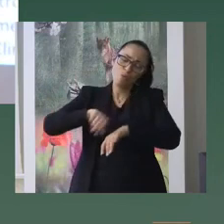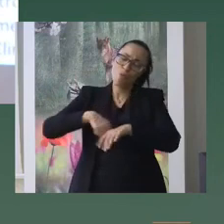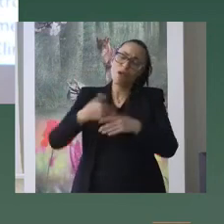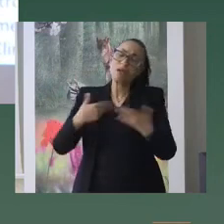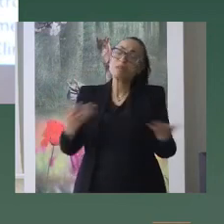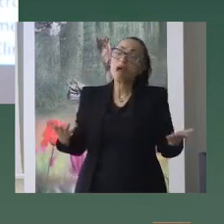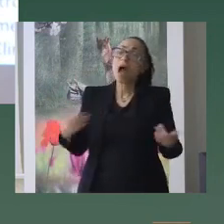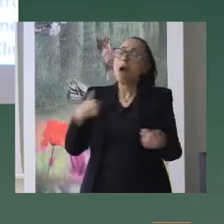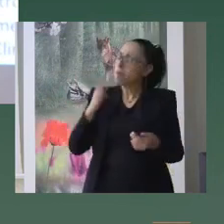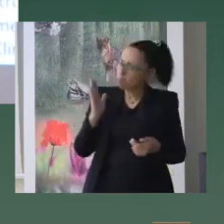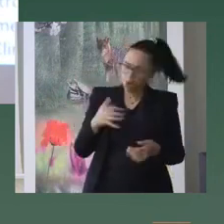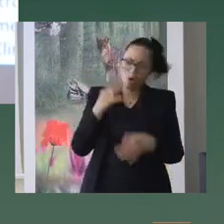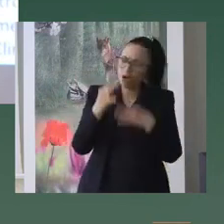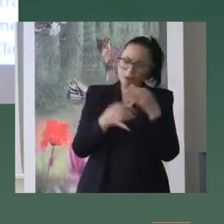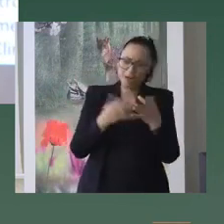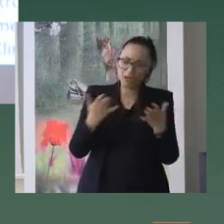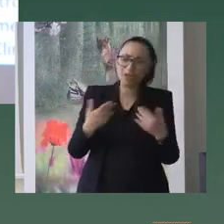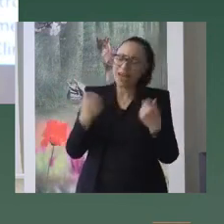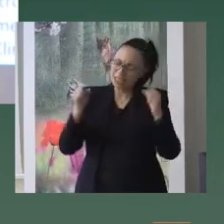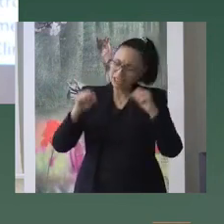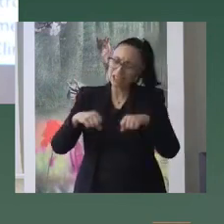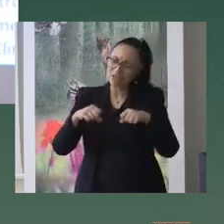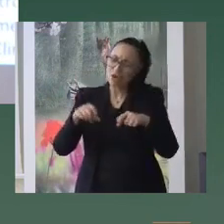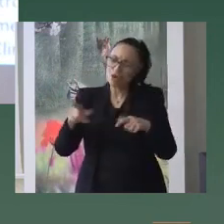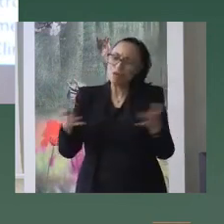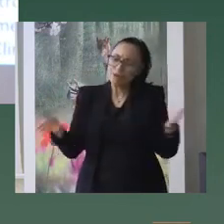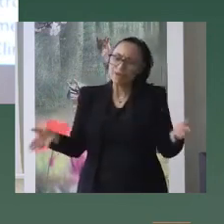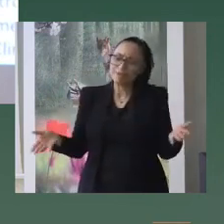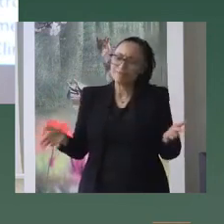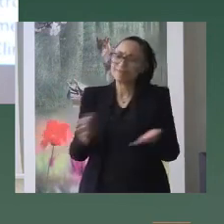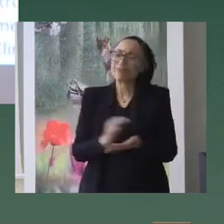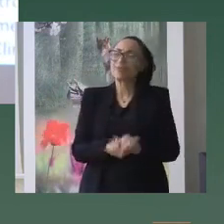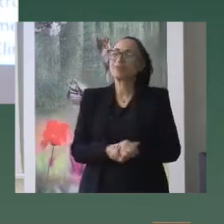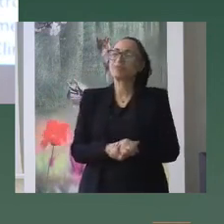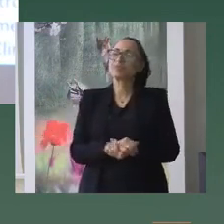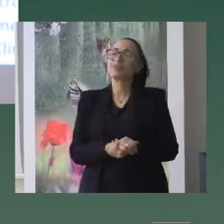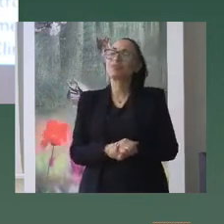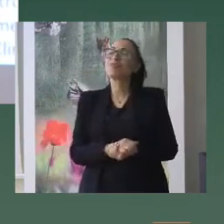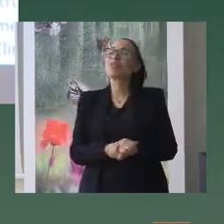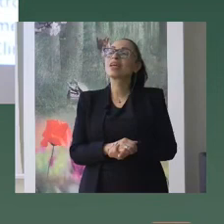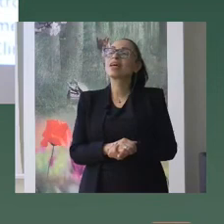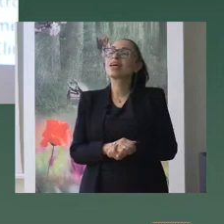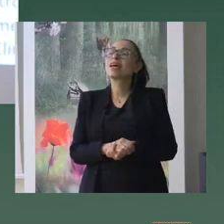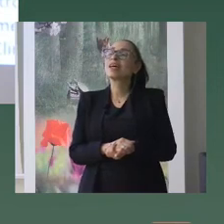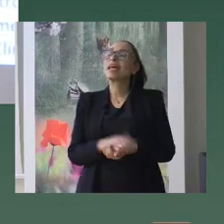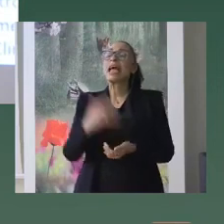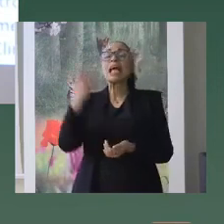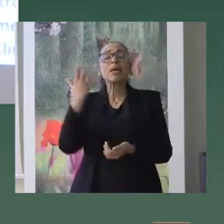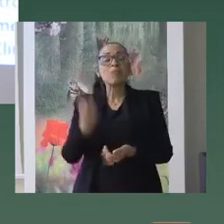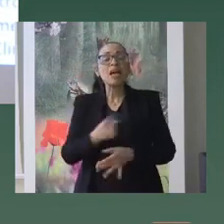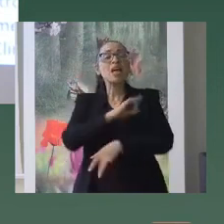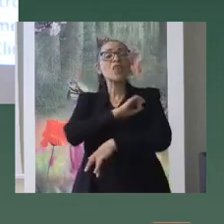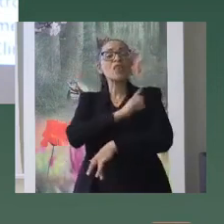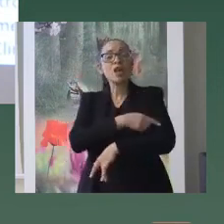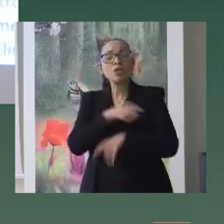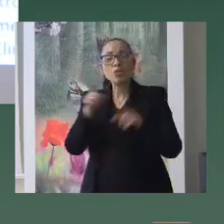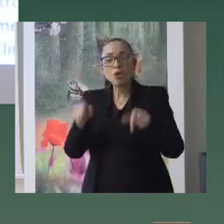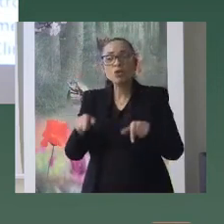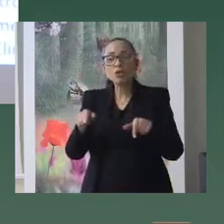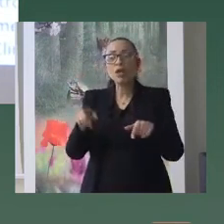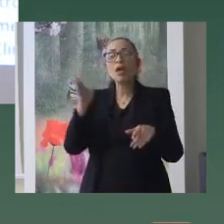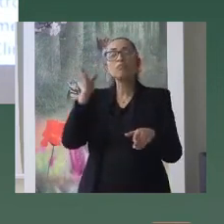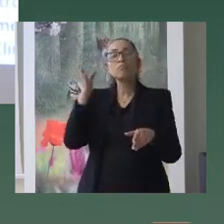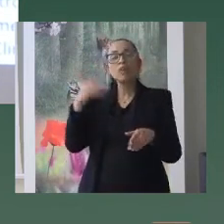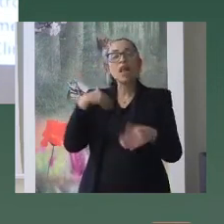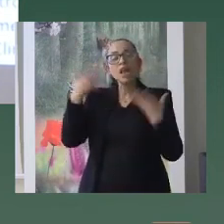καμία αντίρρηση. Αν θέλετε, μιλάμε τις ώρες, αλλά μπορούμε να συμφωνήσουμε και στα πρώτα λεπτά. Ναι, ναι. Πιστεύετε λοιπόν ότι υπάρχει δυνατότητα, ας πούμε, μέσα από το νέο